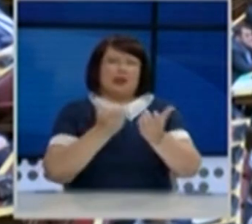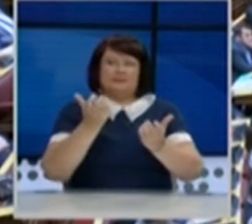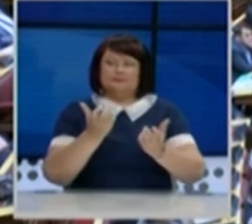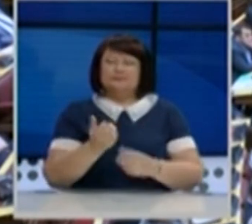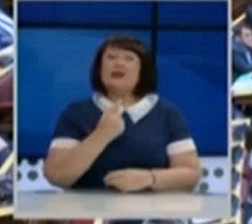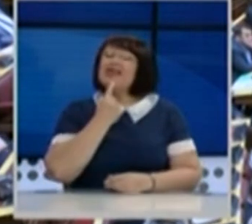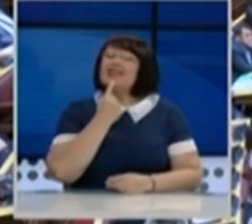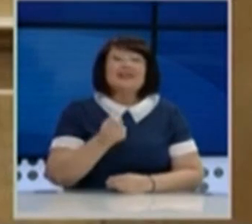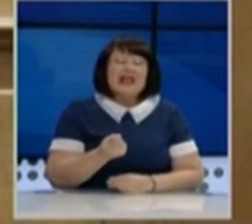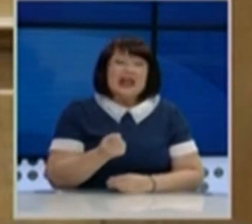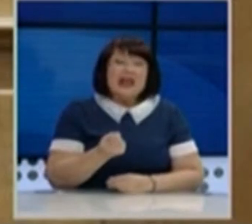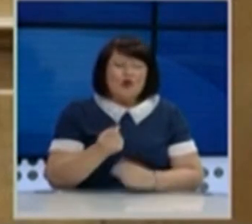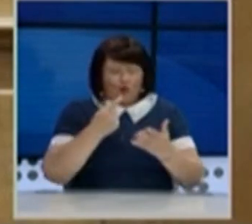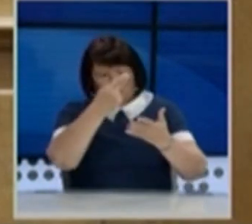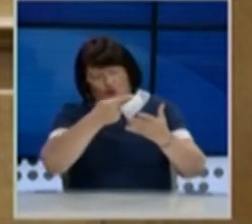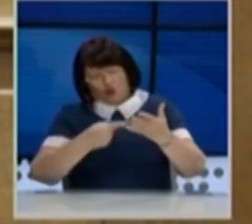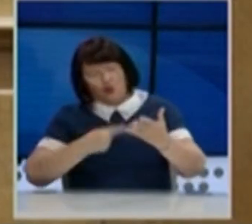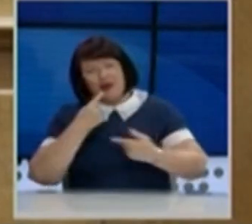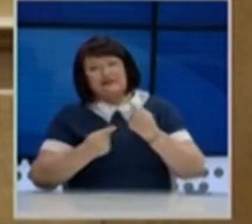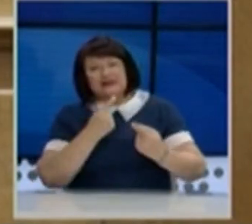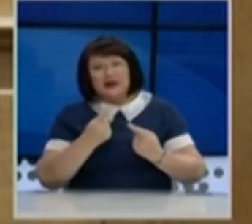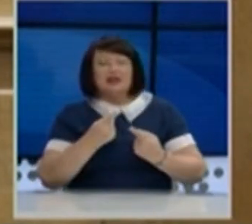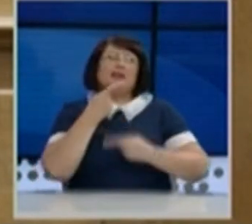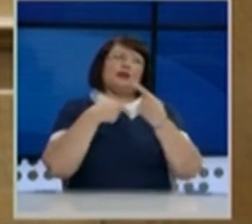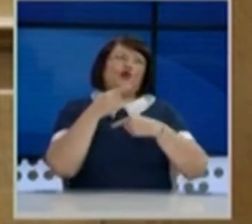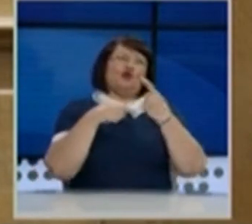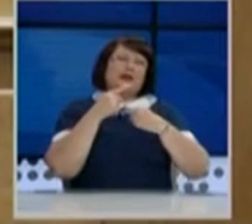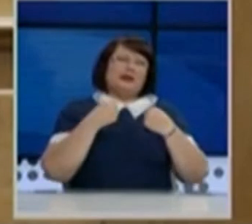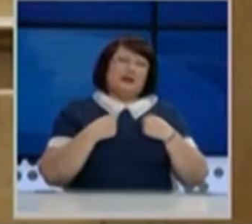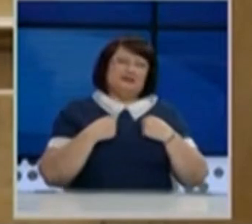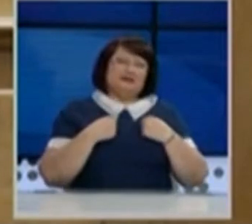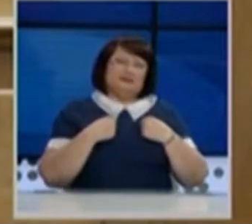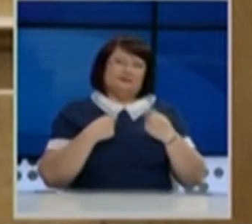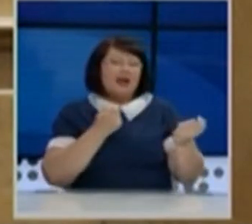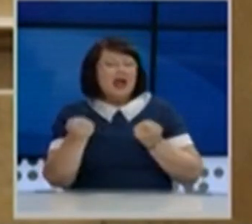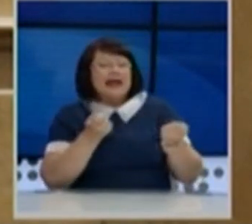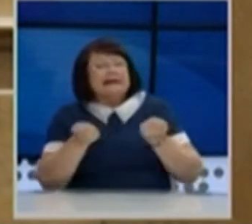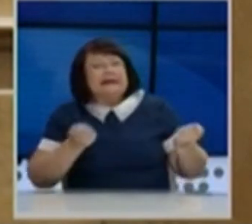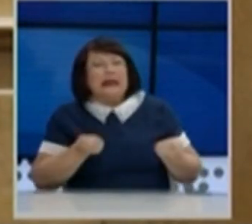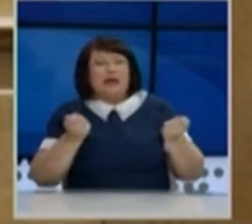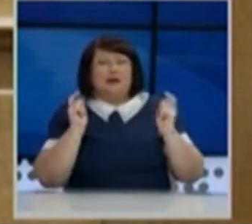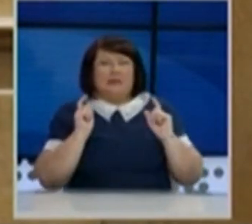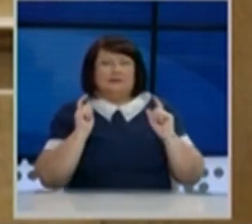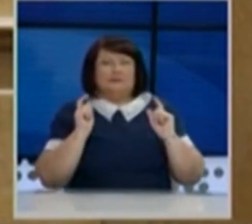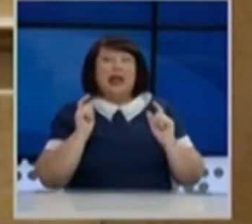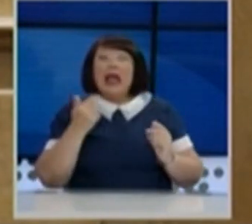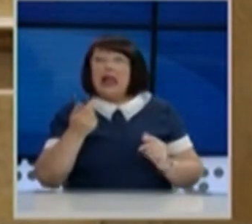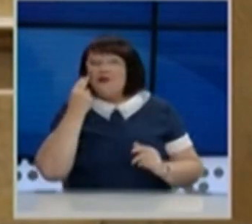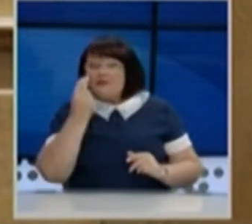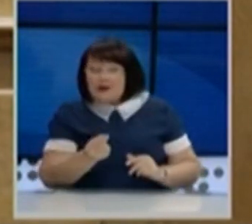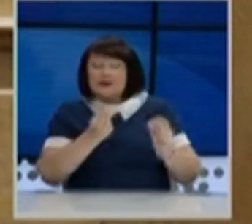Δεν επικαλούμε τα παραπάνω για να δικαιολογήσω χειρισμούς που έγιναν. Εκ του